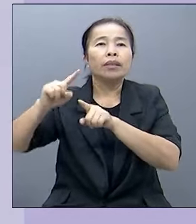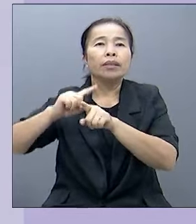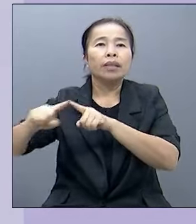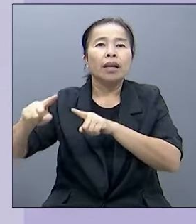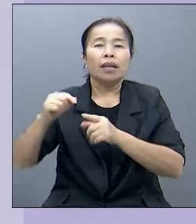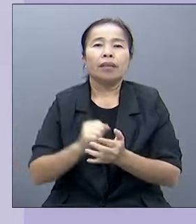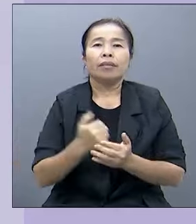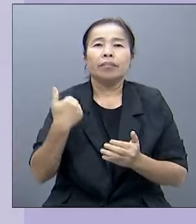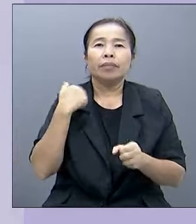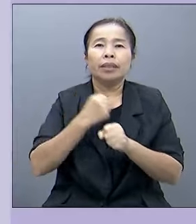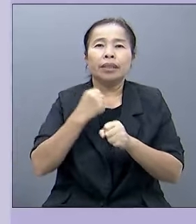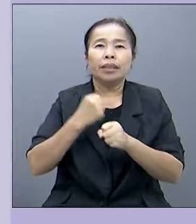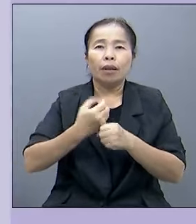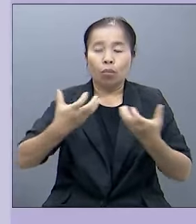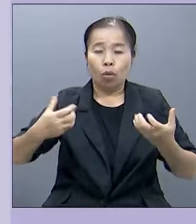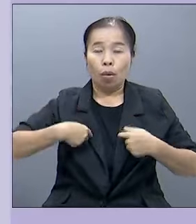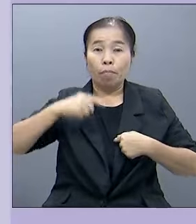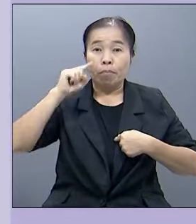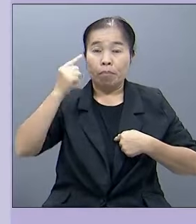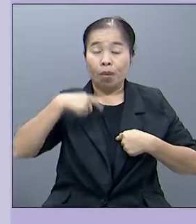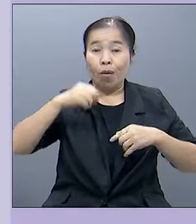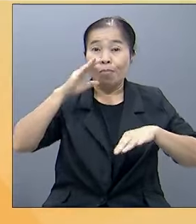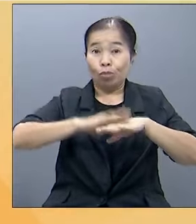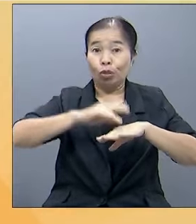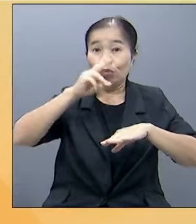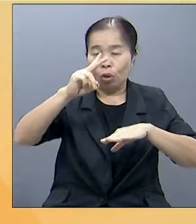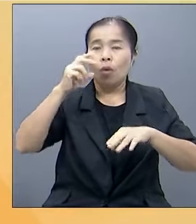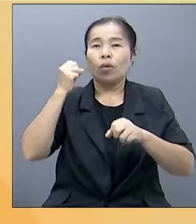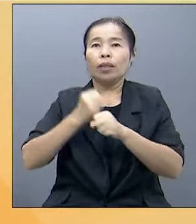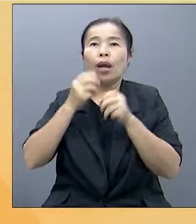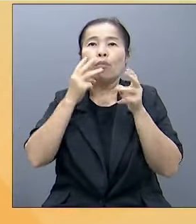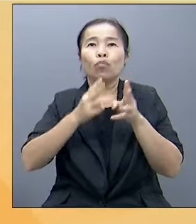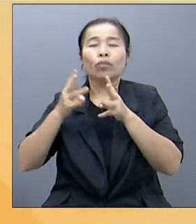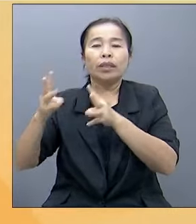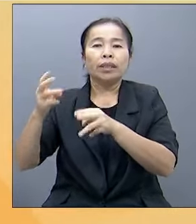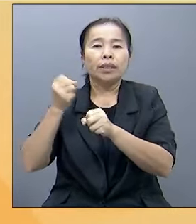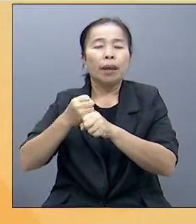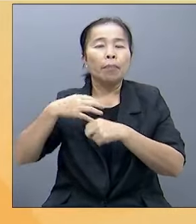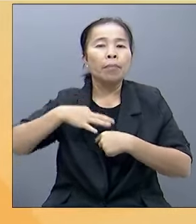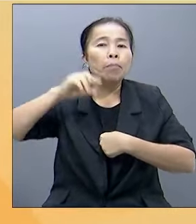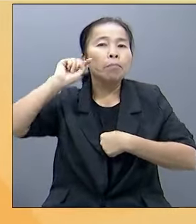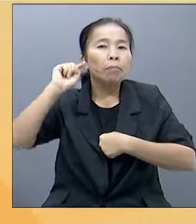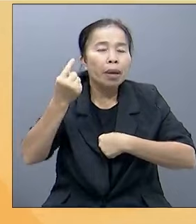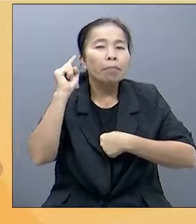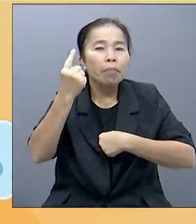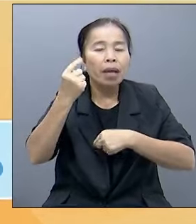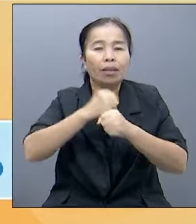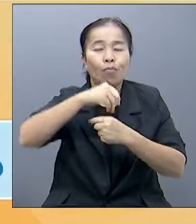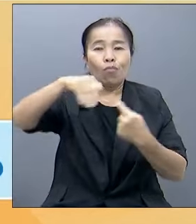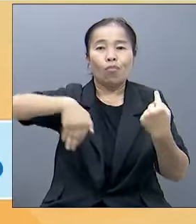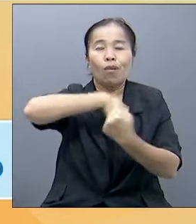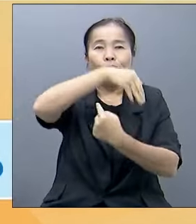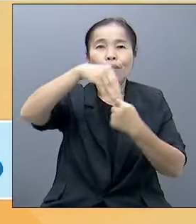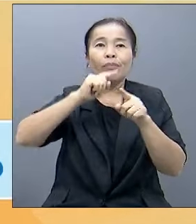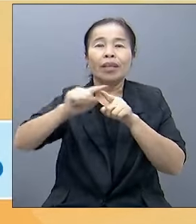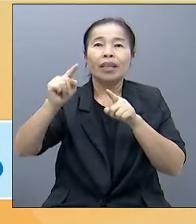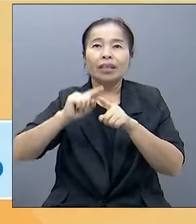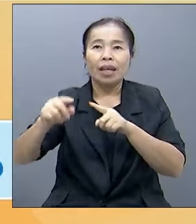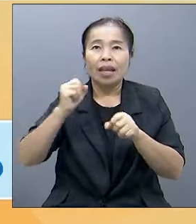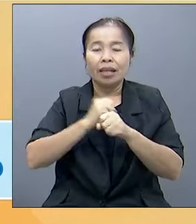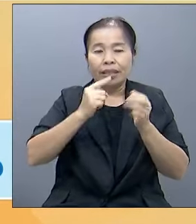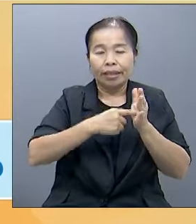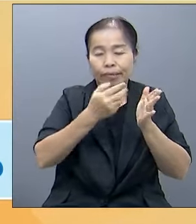อัพไซคลิ่งเนี่ยคือจริงๆมันต้องใช้กระบวนการที่ต้องเป็นมิตรกับสิ่งแวดล้อมตั้งแต่ต้นน้ำถึงปล